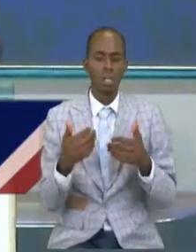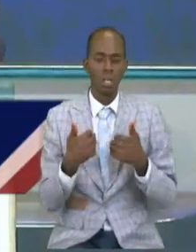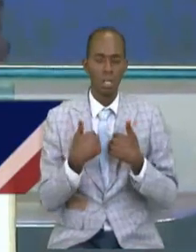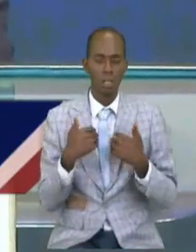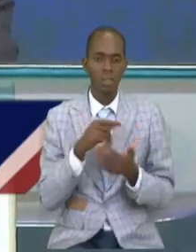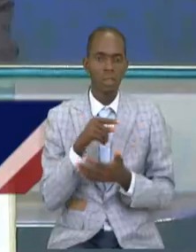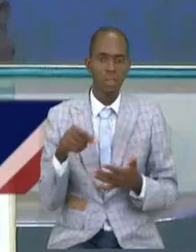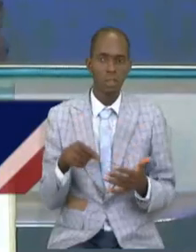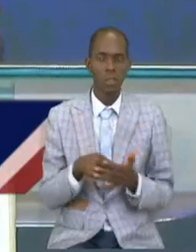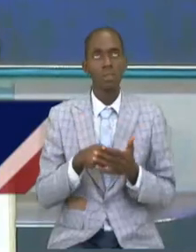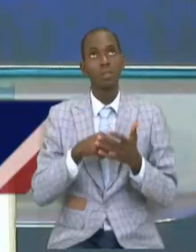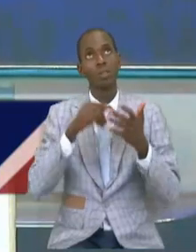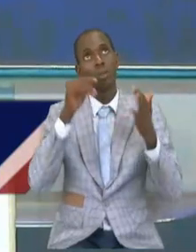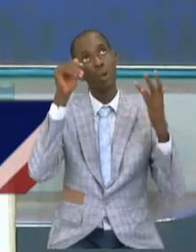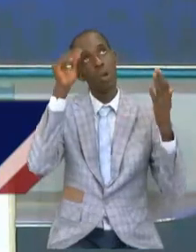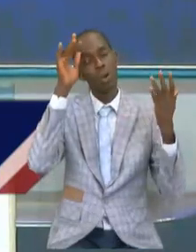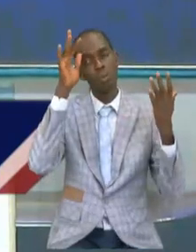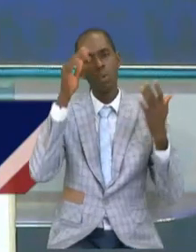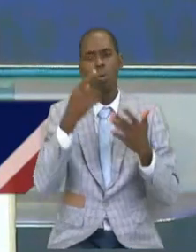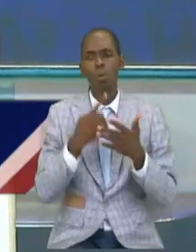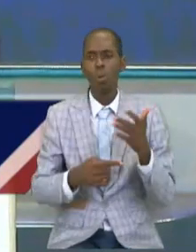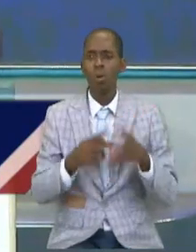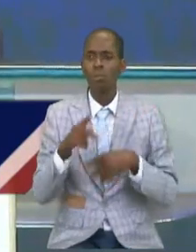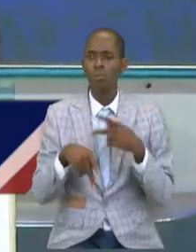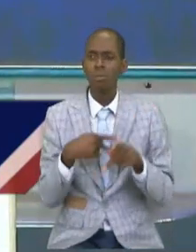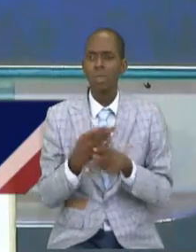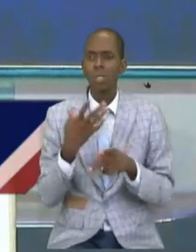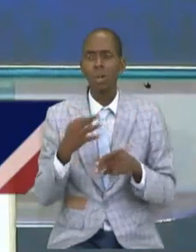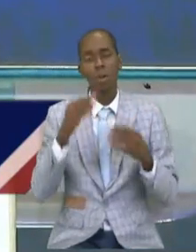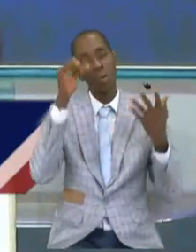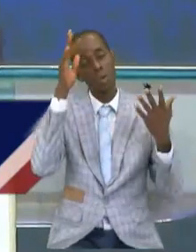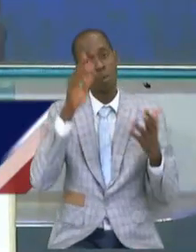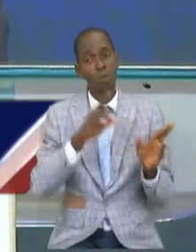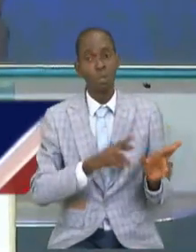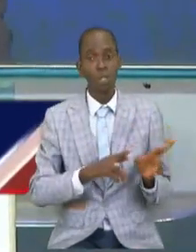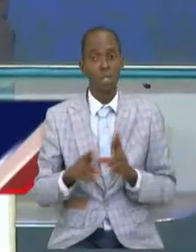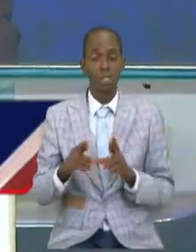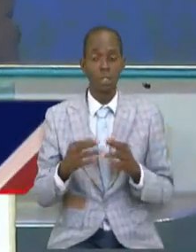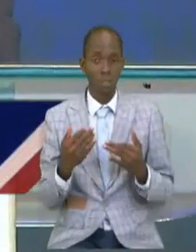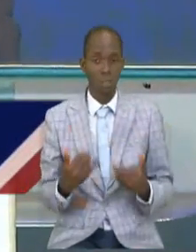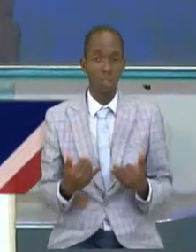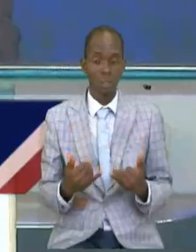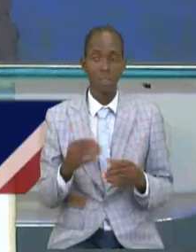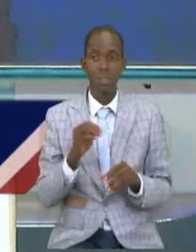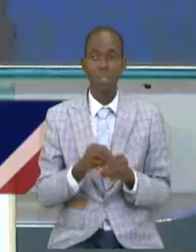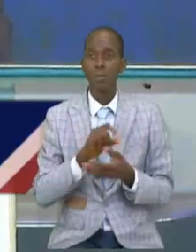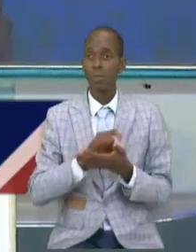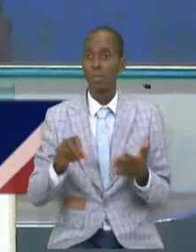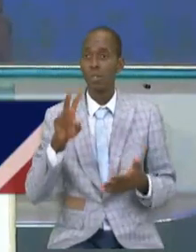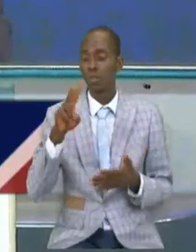Quiconque a cette espérance en lui, quelle espérance? Le verset 2 a dit